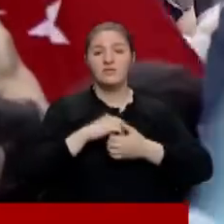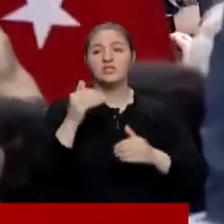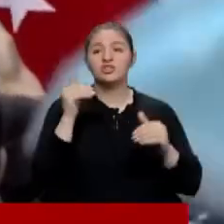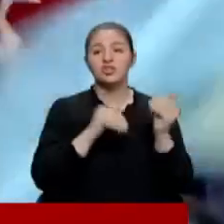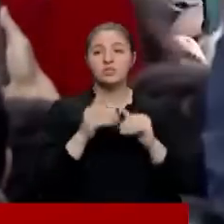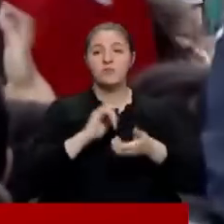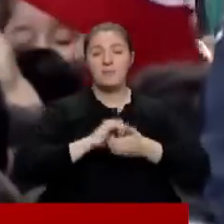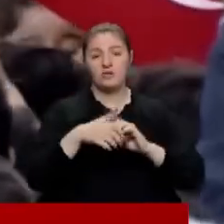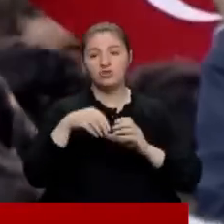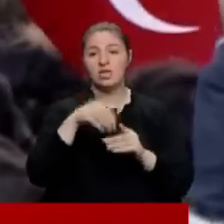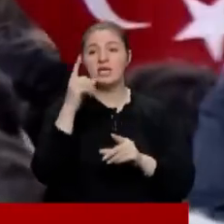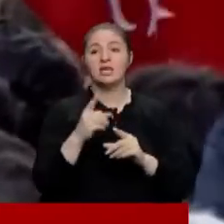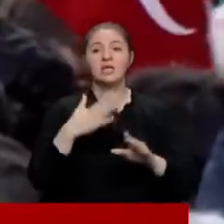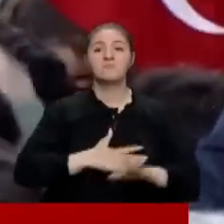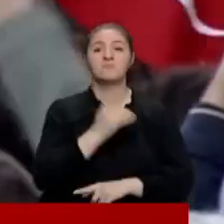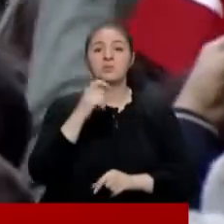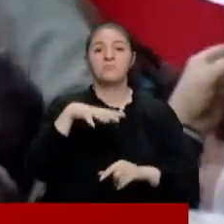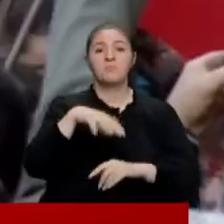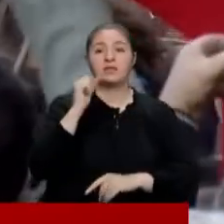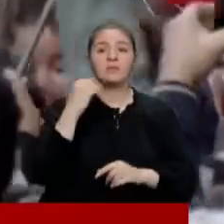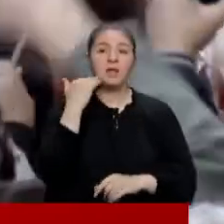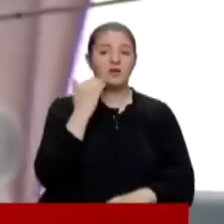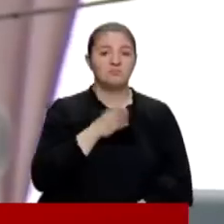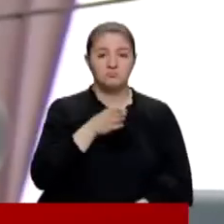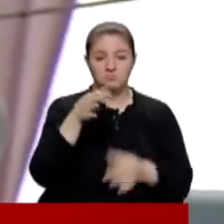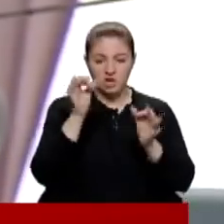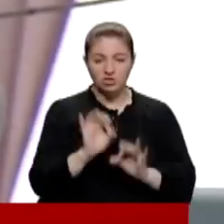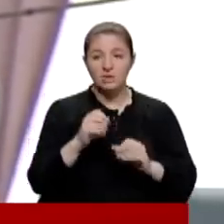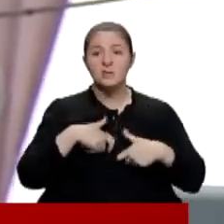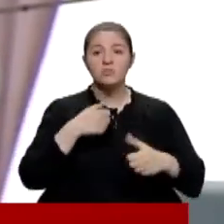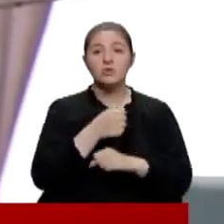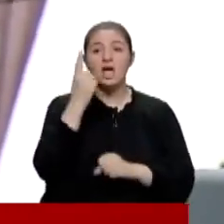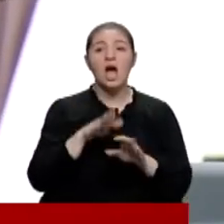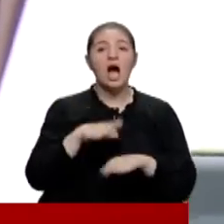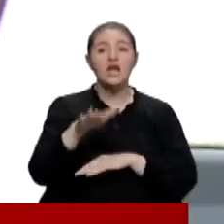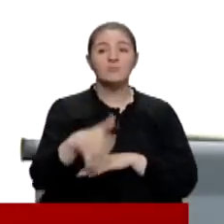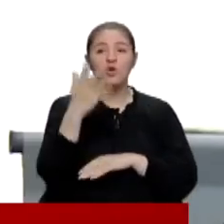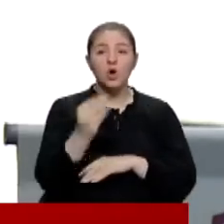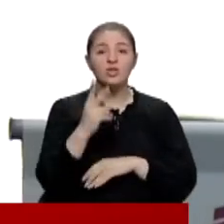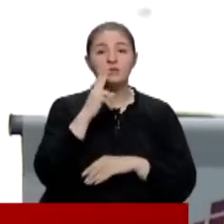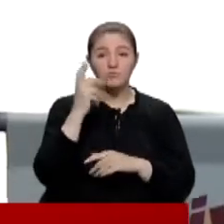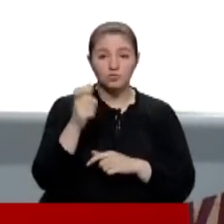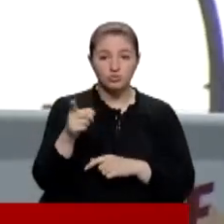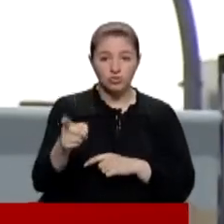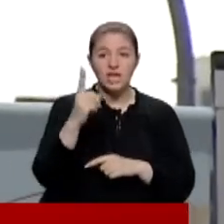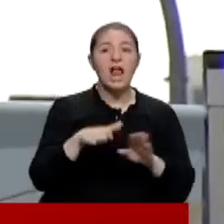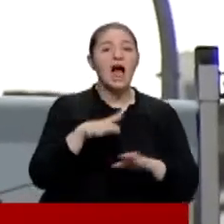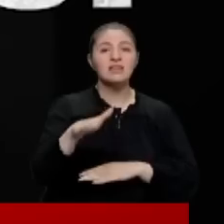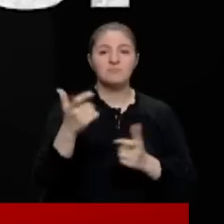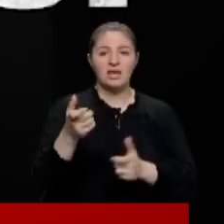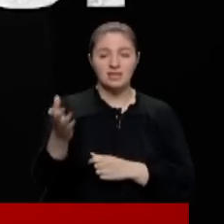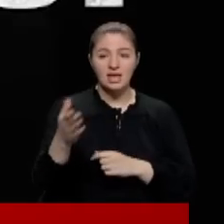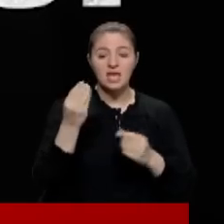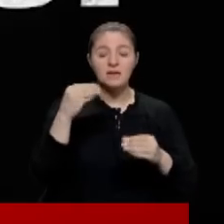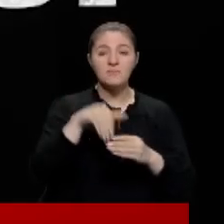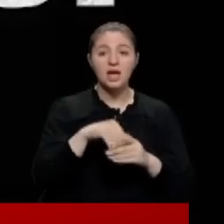seçim kampanyasında ilk kez miting meydanında Meral Akşener, milli mücadelenin ilk adımının atıldığı Samsun'un İlk Adım ilçesinde